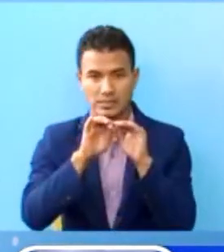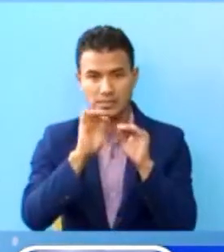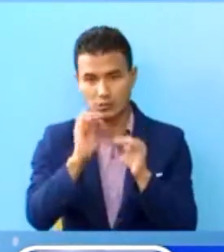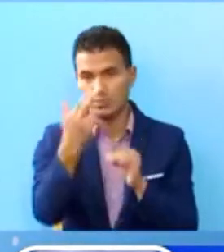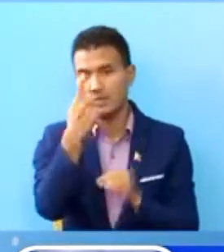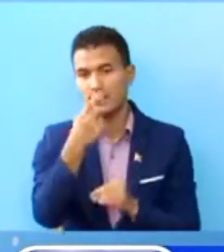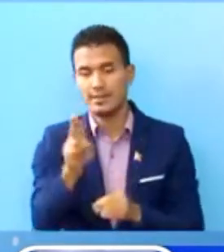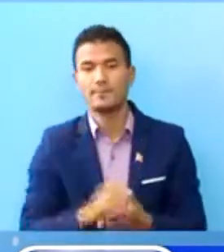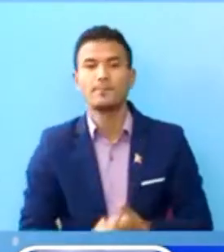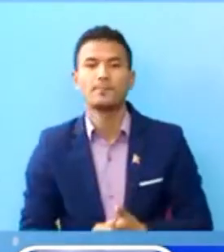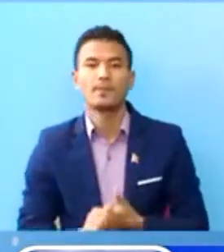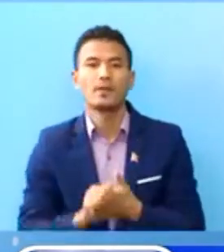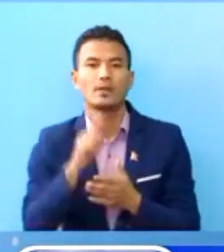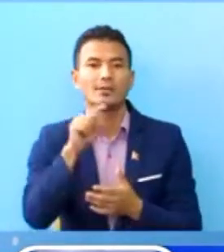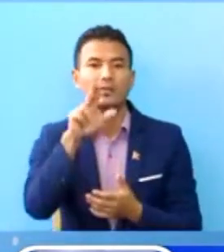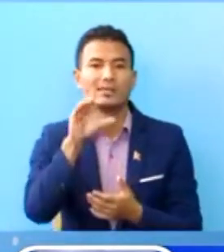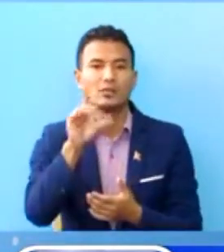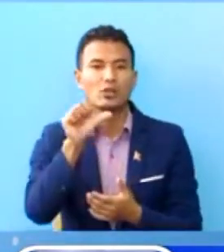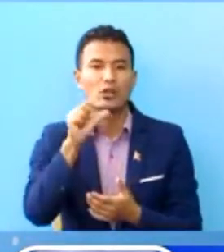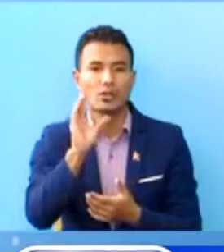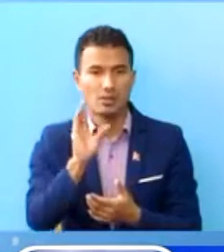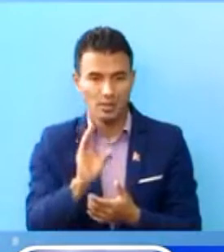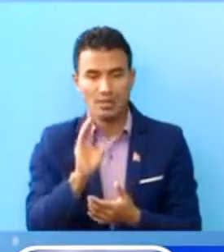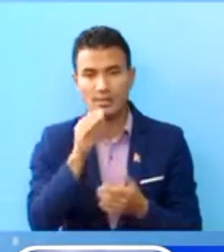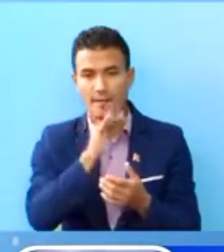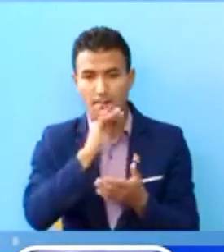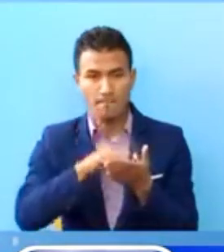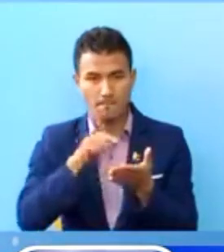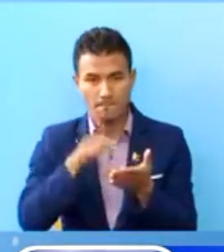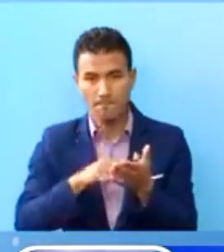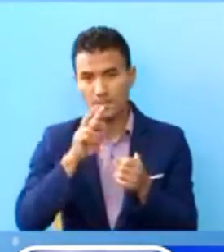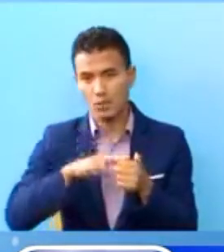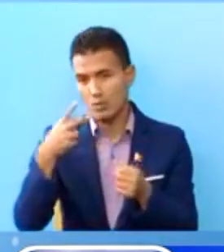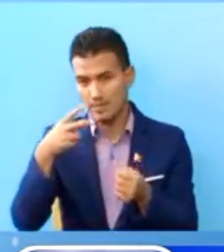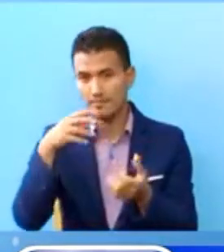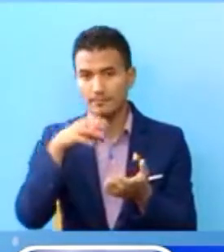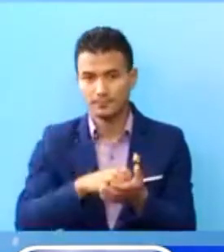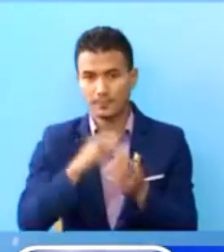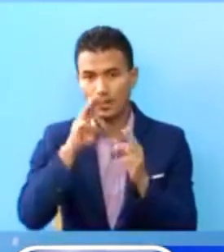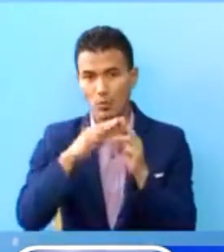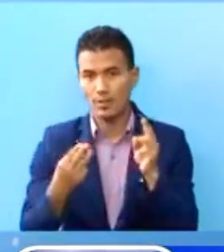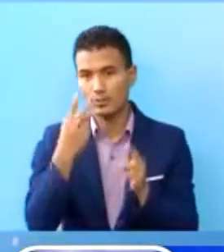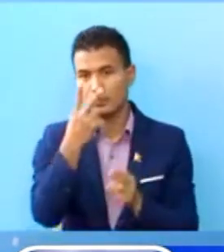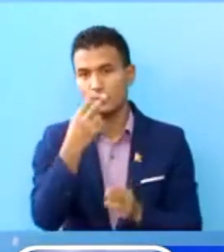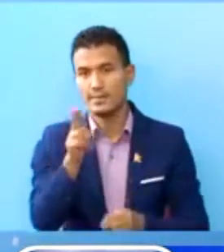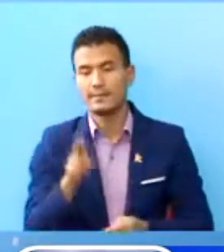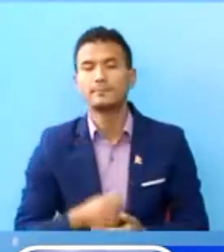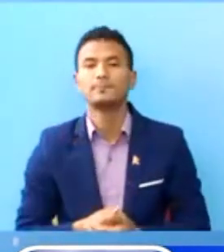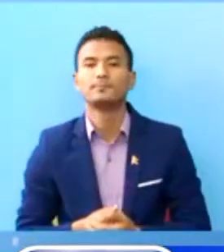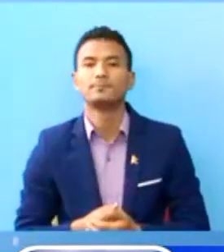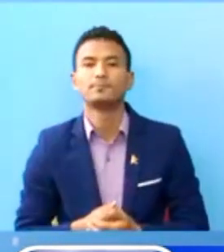1 जना हुनुहुन्छ। किर्जन्य रोग अनुसन्धान तालिम केन्द्र प्रयोगशाला हेटौँडामा मकवानपुरका 2 जना